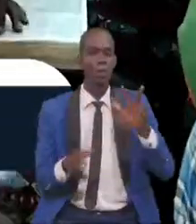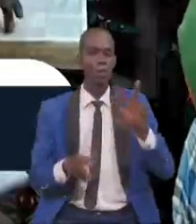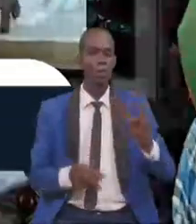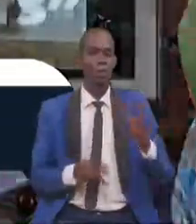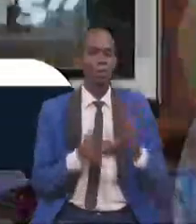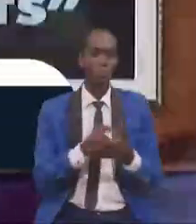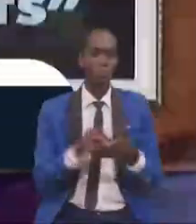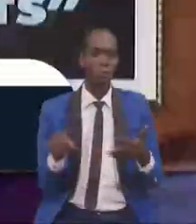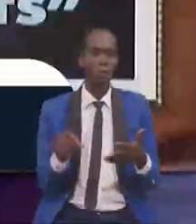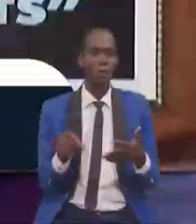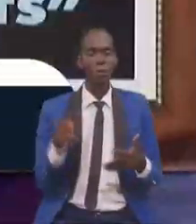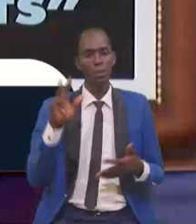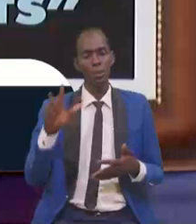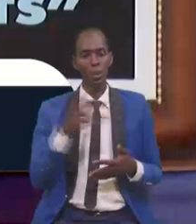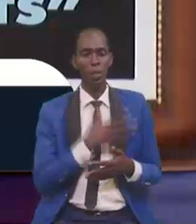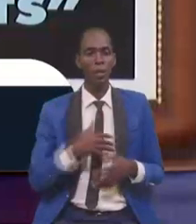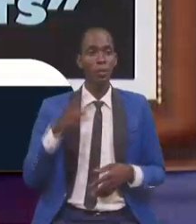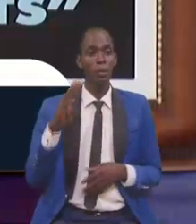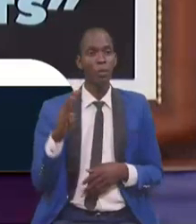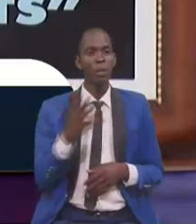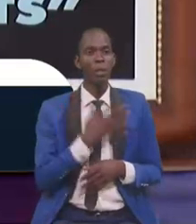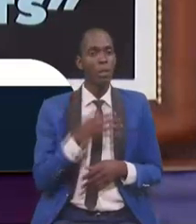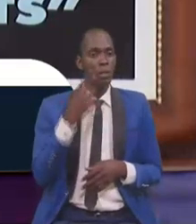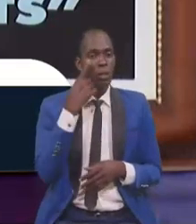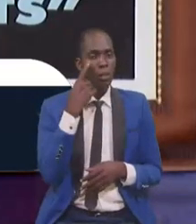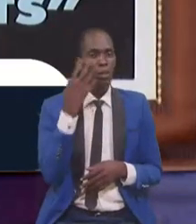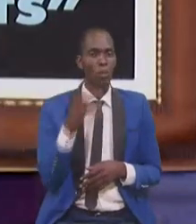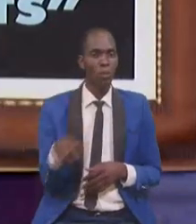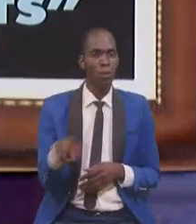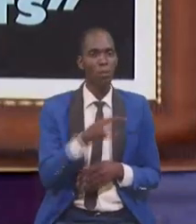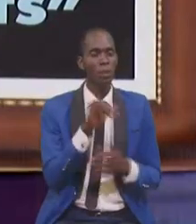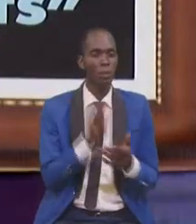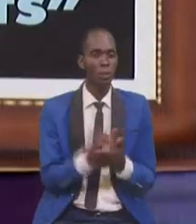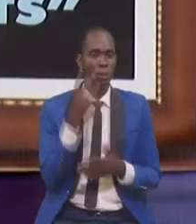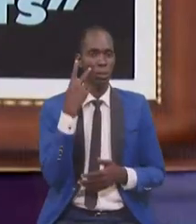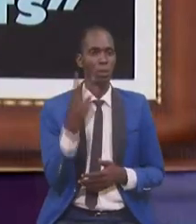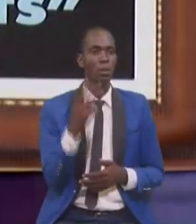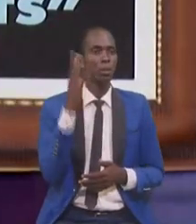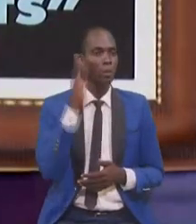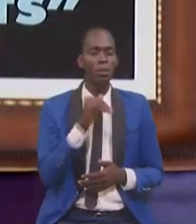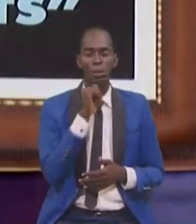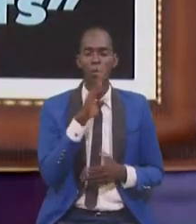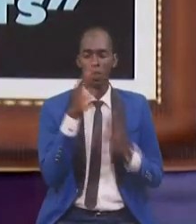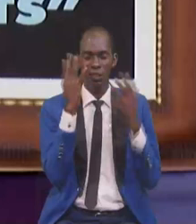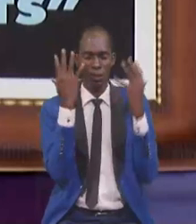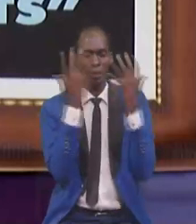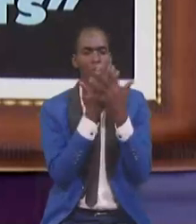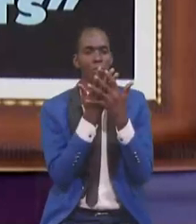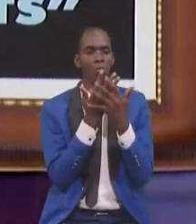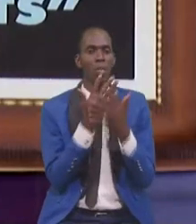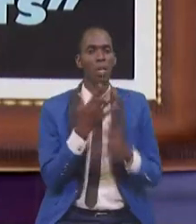Ésaïe 32, versets 3 et 4. Les yeux de ceux qui voient ne seront plus